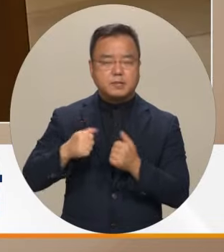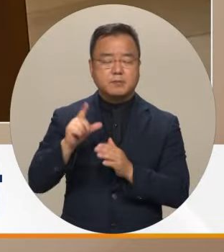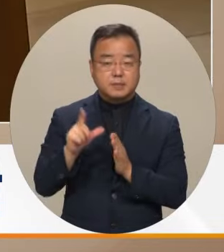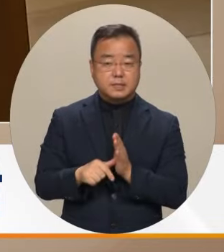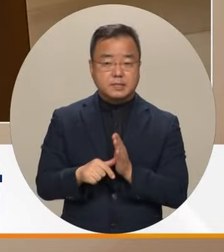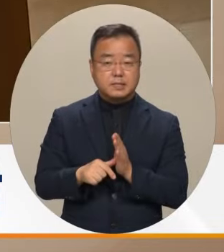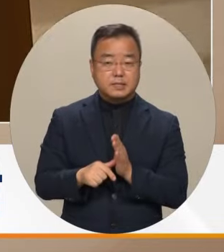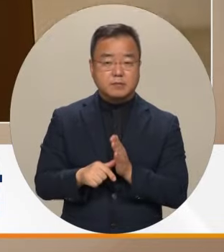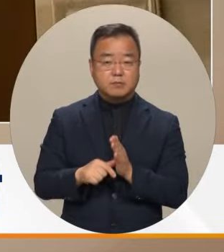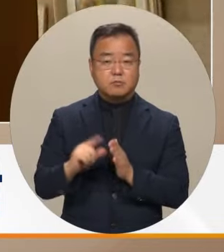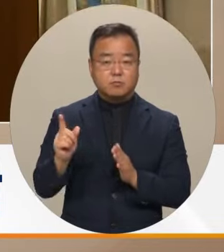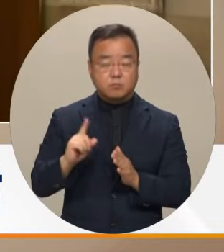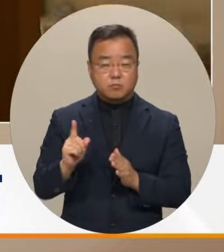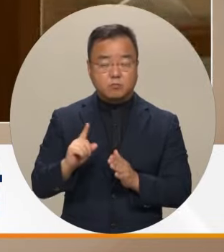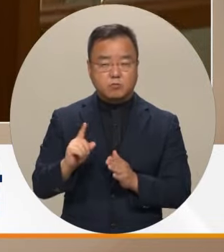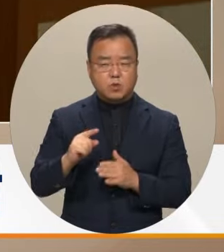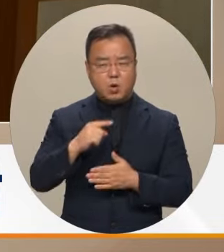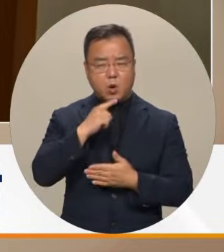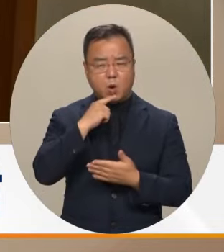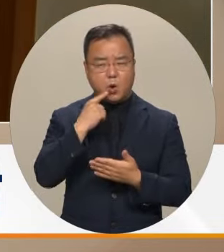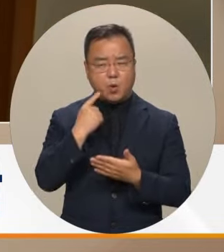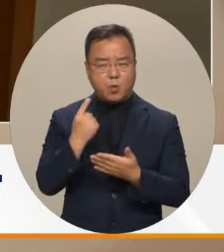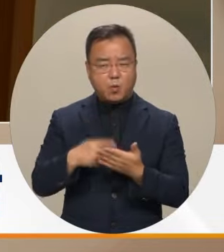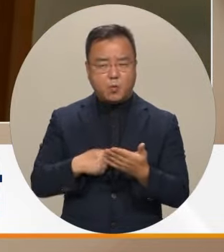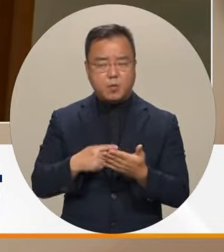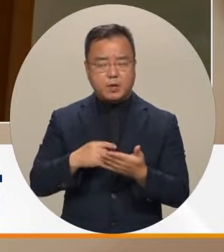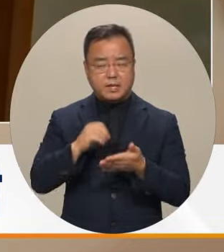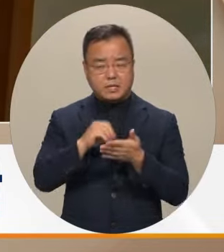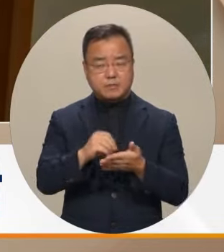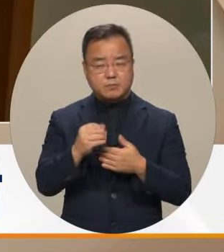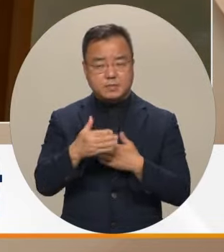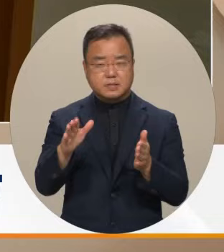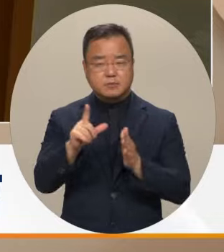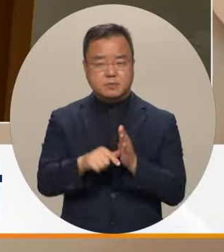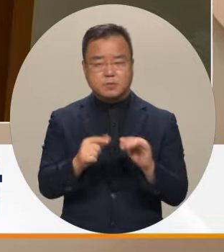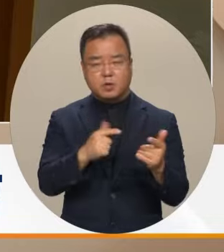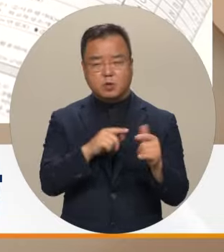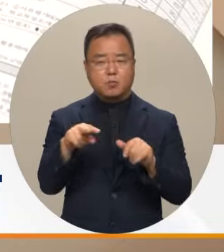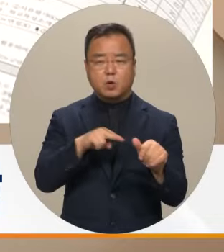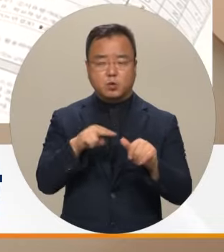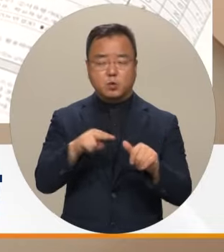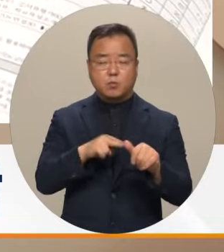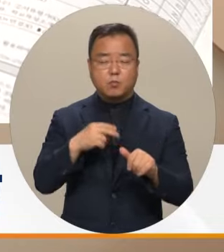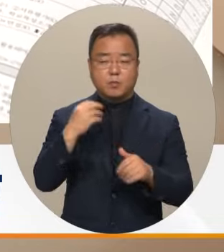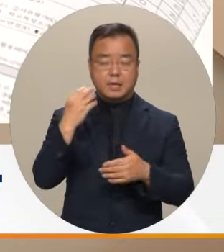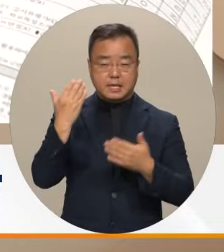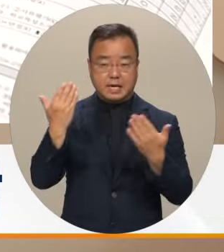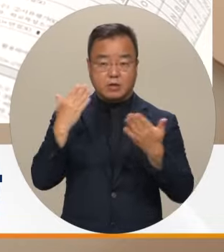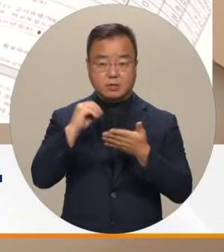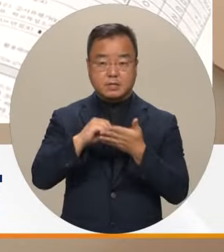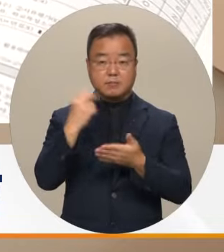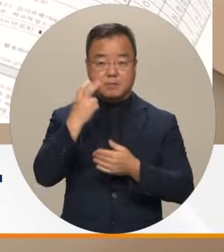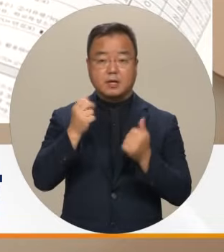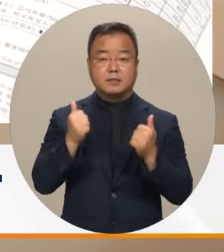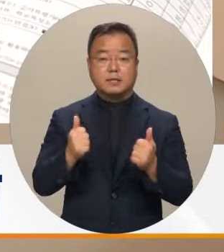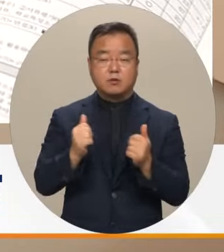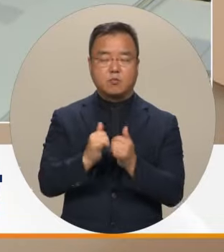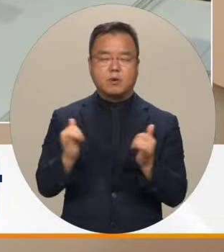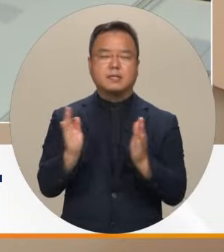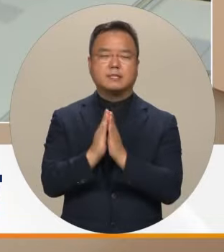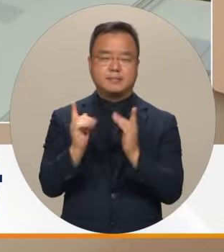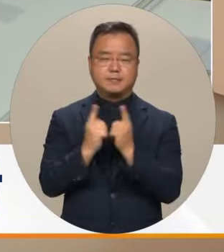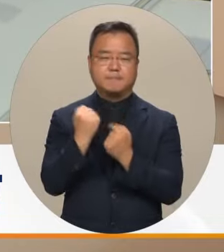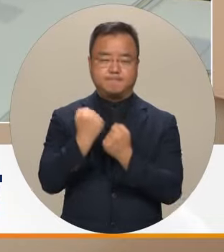그다음에 부이 또는 감점 입실 시간 굉장히 다양한 정보가 입학 사정관이 직접 학생들한테 안내를 하고